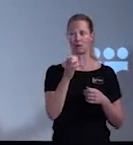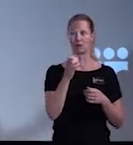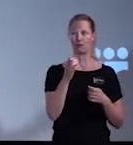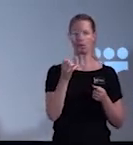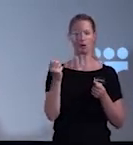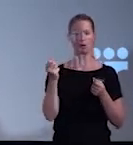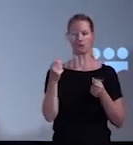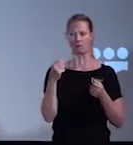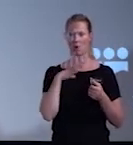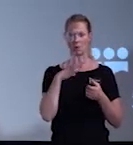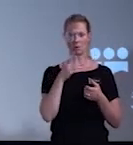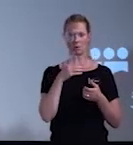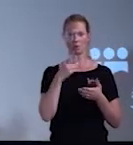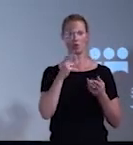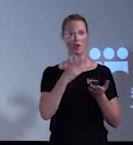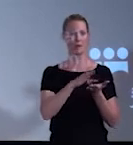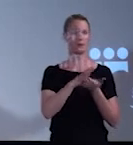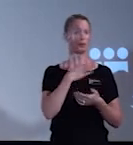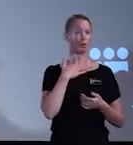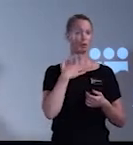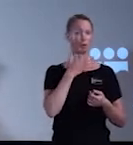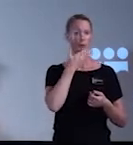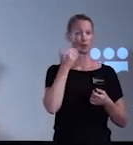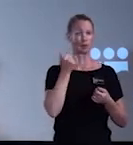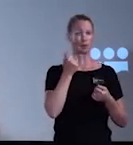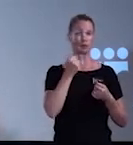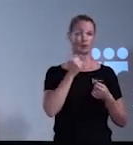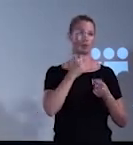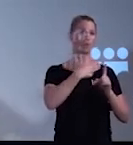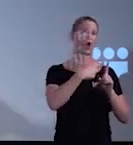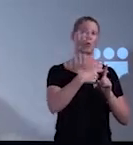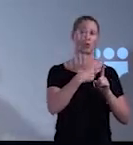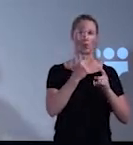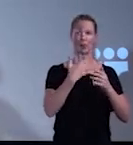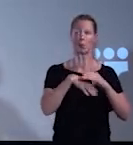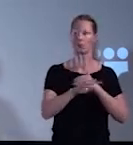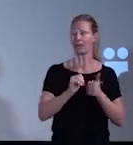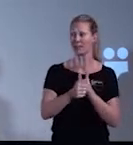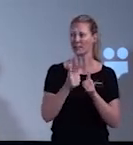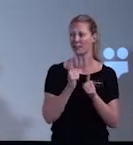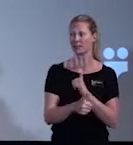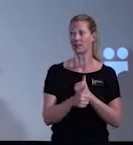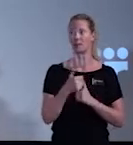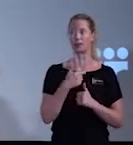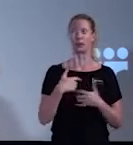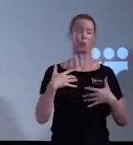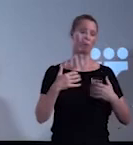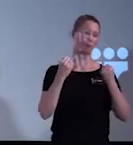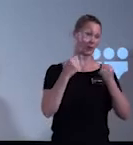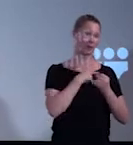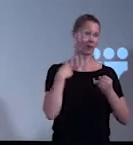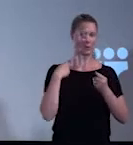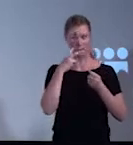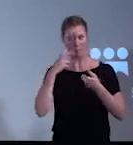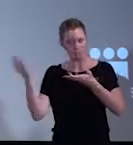släppa in de nya berättarrösterna som inte har varit privilegierade, som är underrepresenterade. Och det är ju superviktigt att vi gör